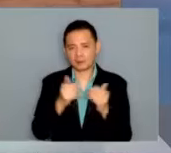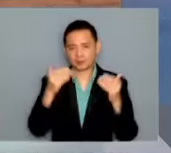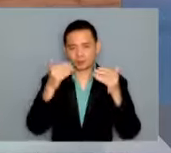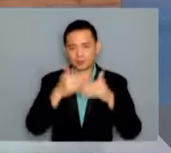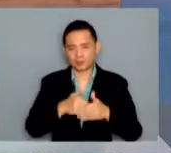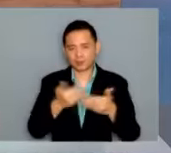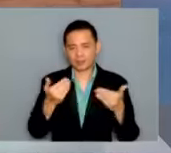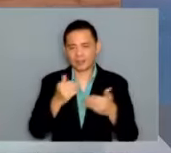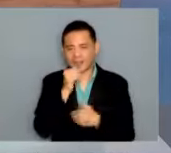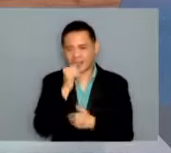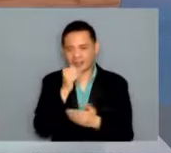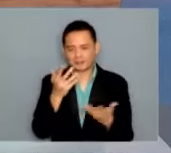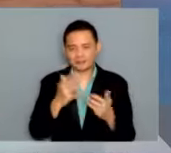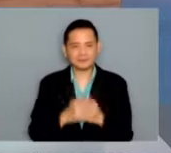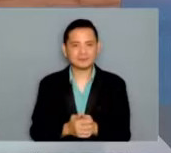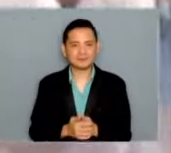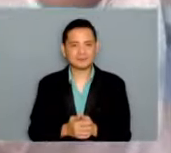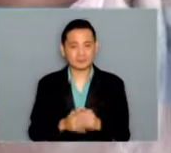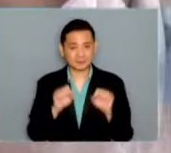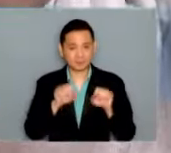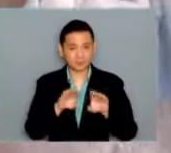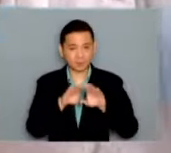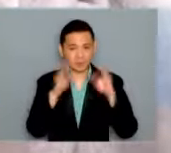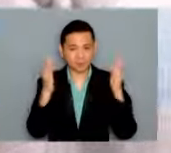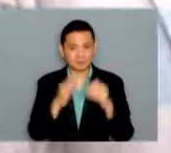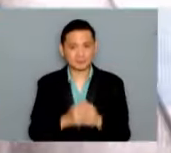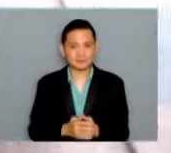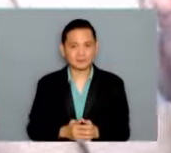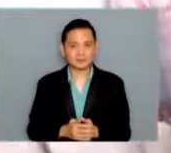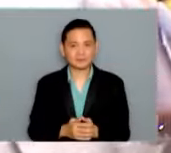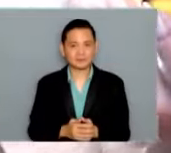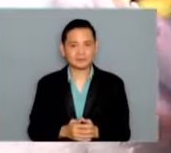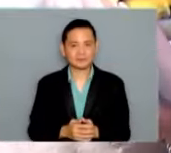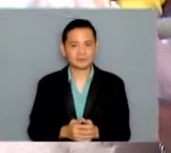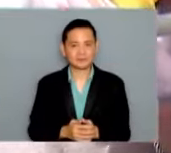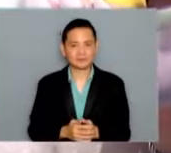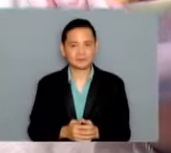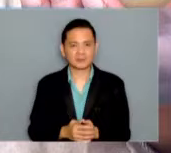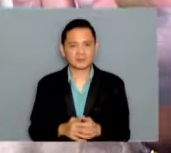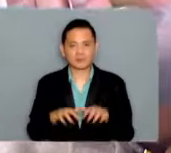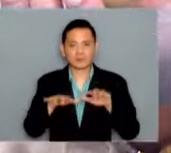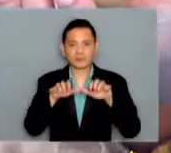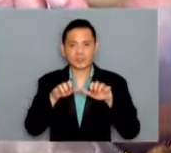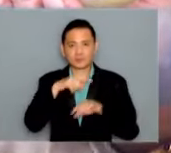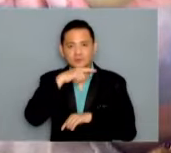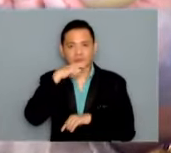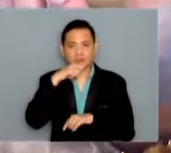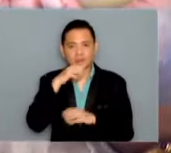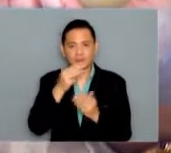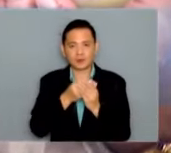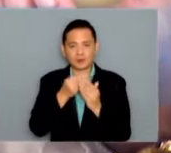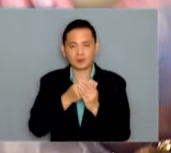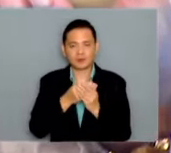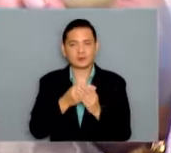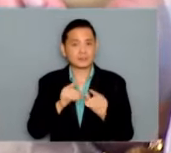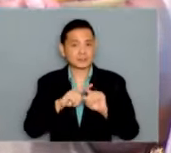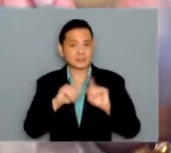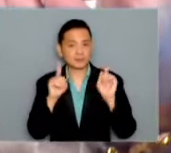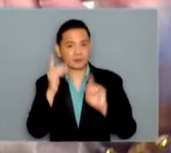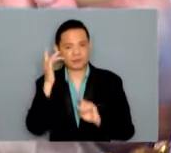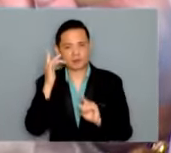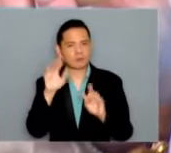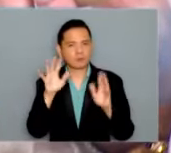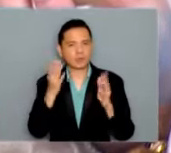natin, one, you can't stop. Buksan? Yes, of course. And then this one is? This one naman is a freeze-dried mango. Iba siya sa regular dried mango kasi wala siyang added na